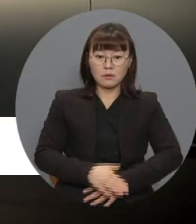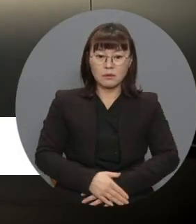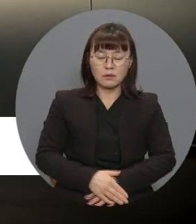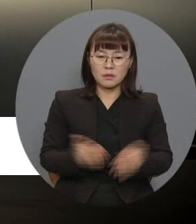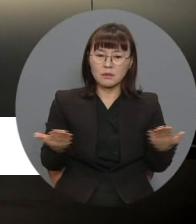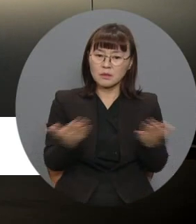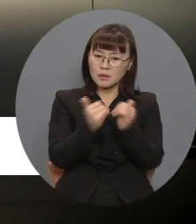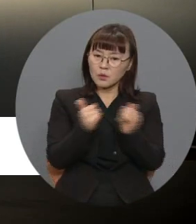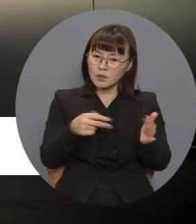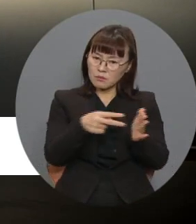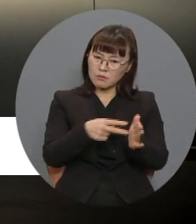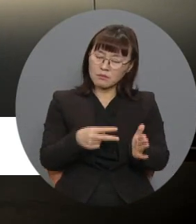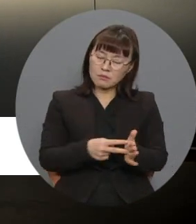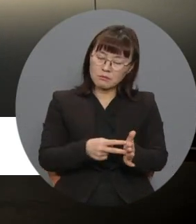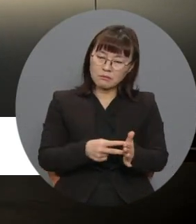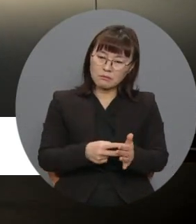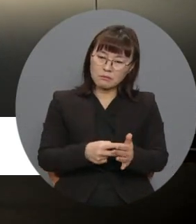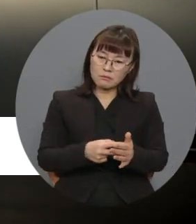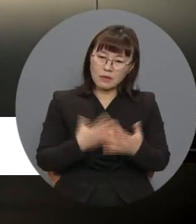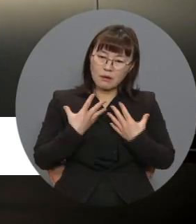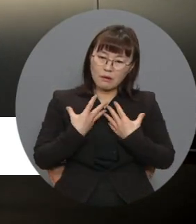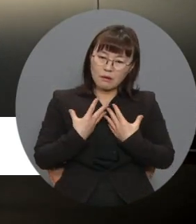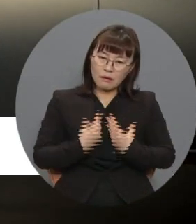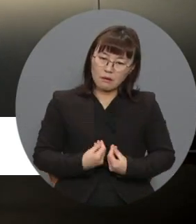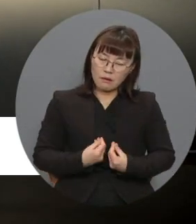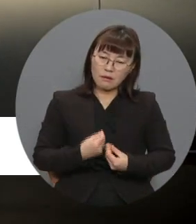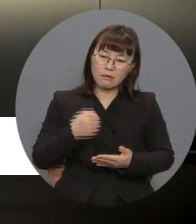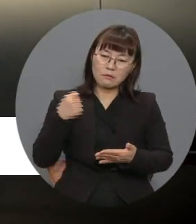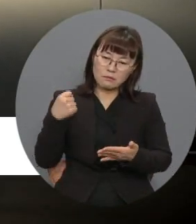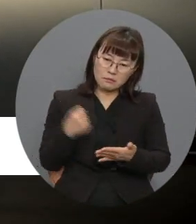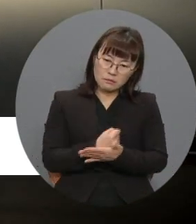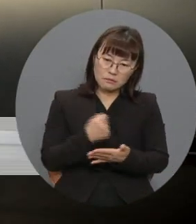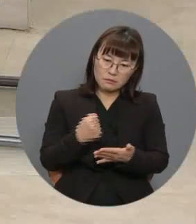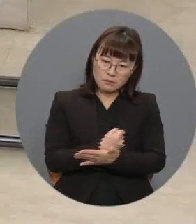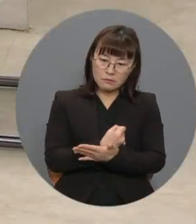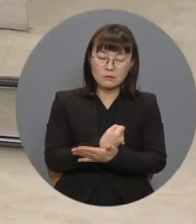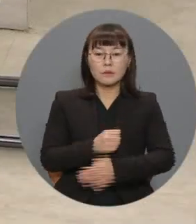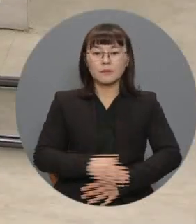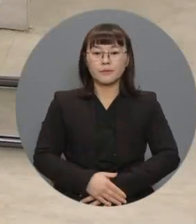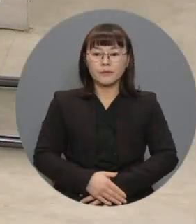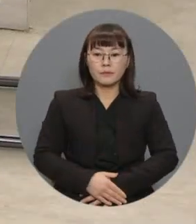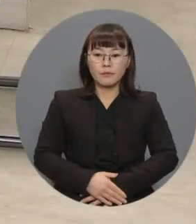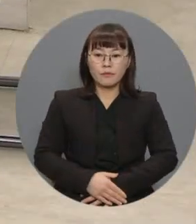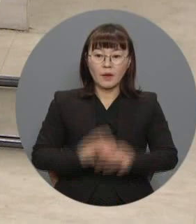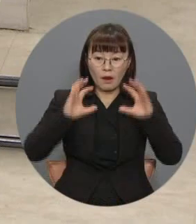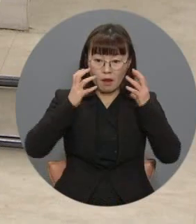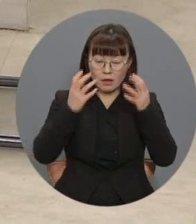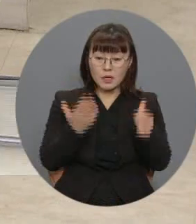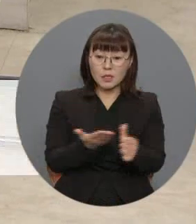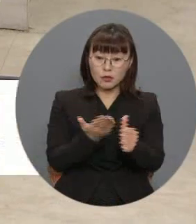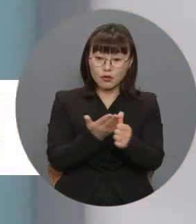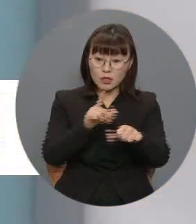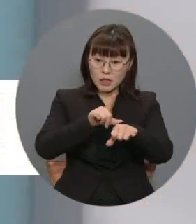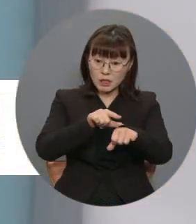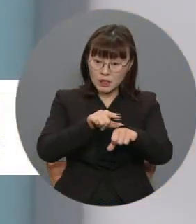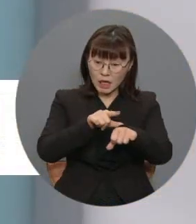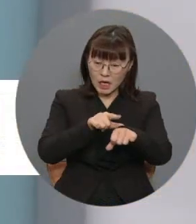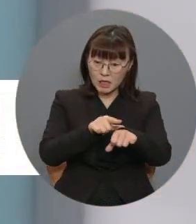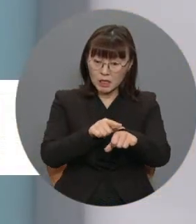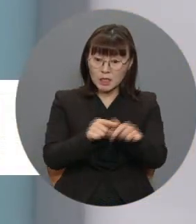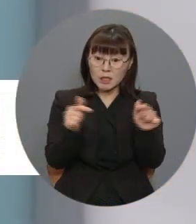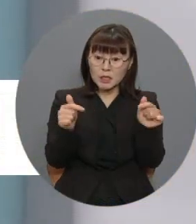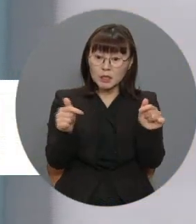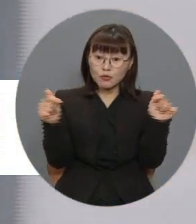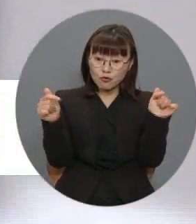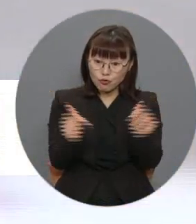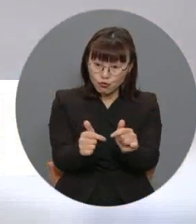직원 입장에서는 참 허탈하고 상실감이 상당했어요. 육아기 근로시간 단축 근무를 하던